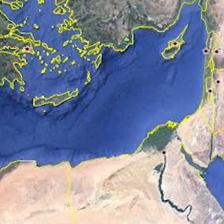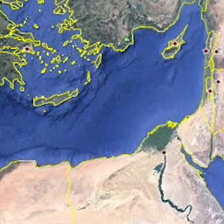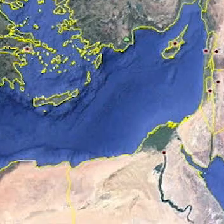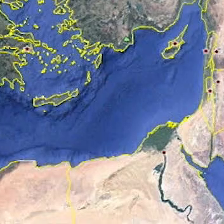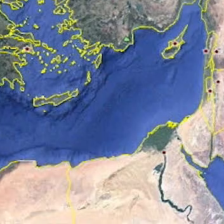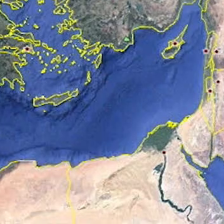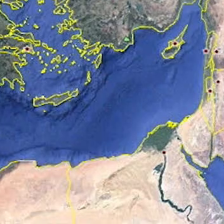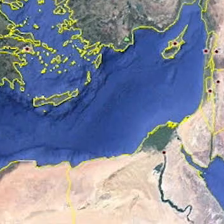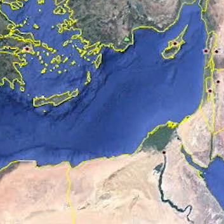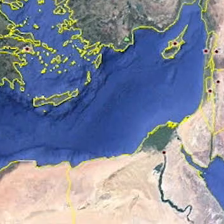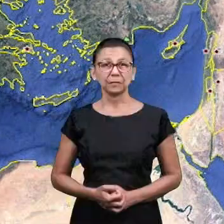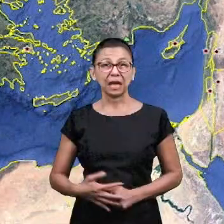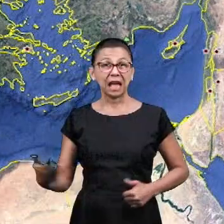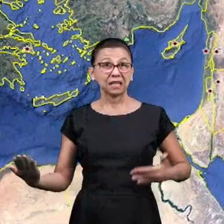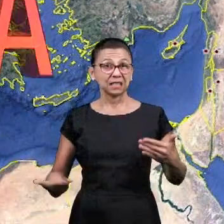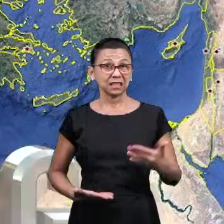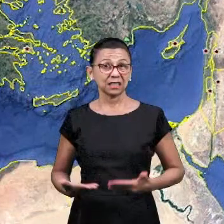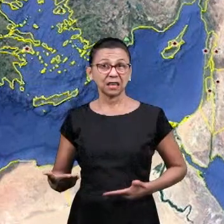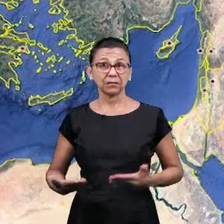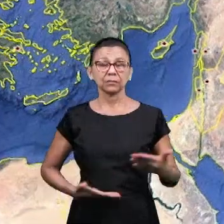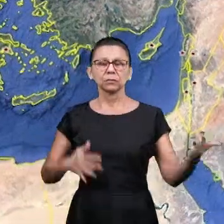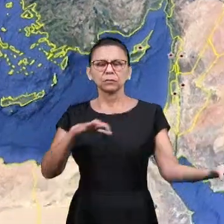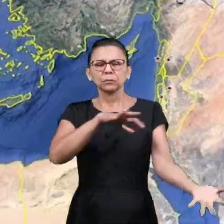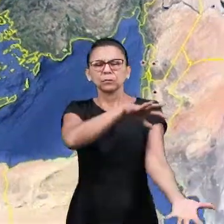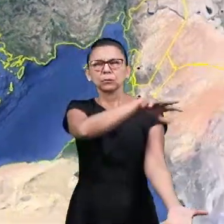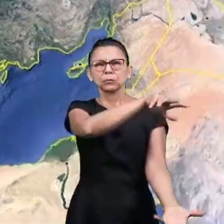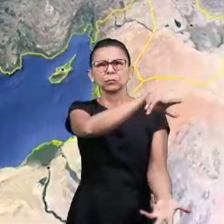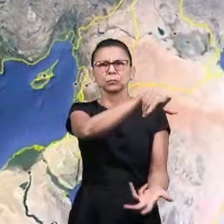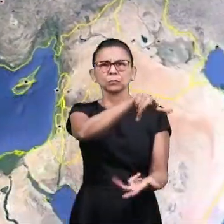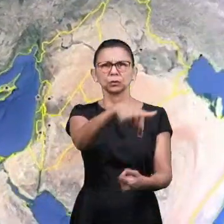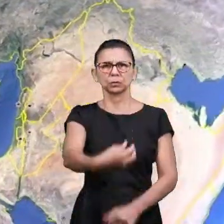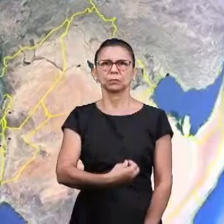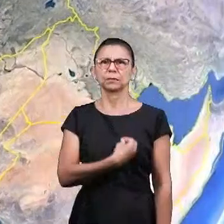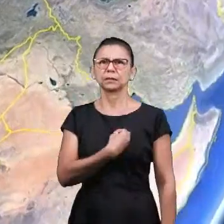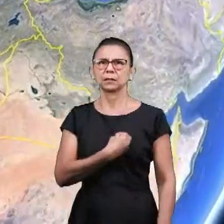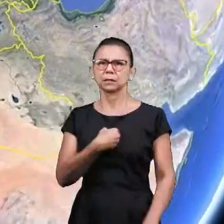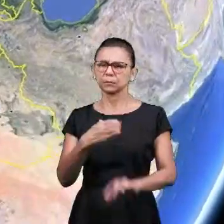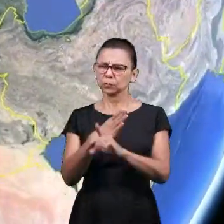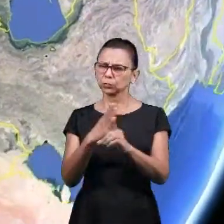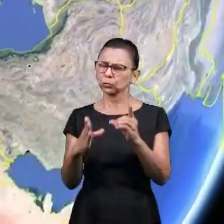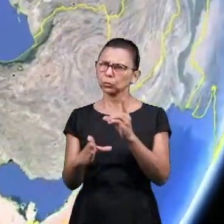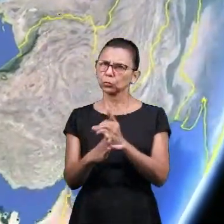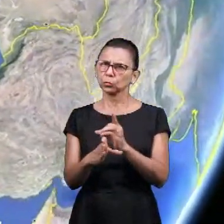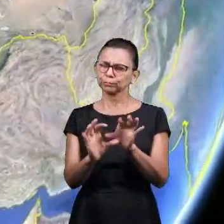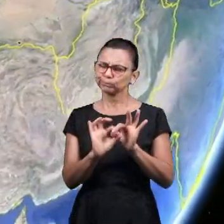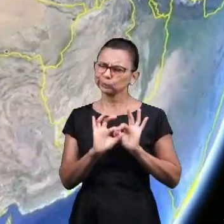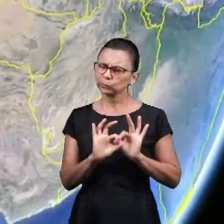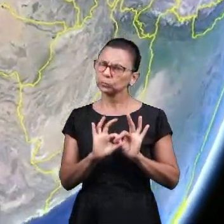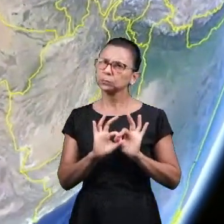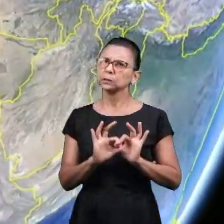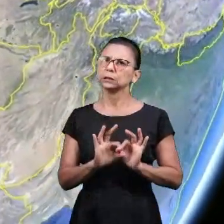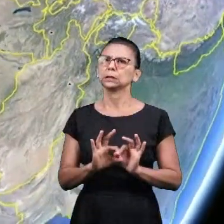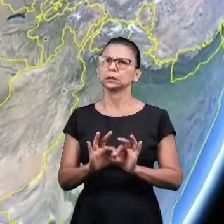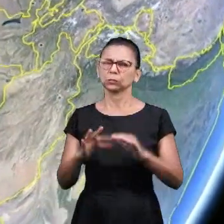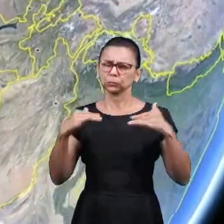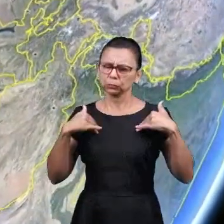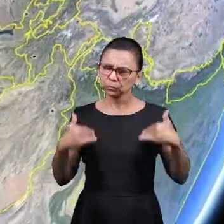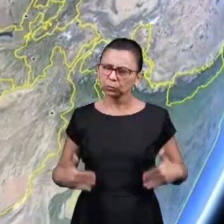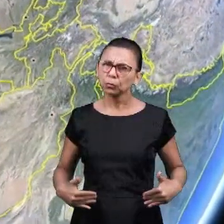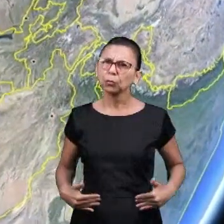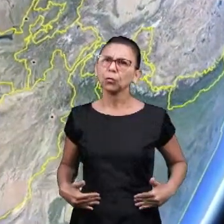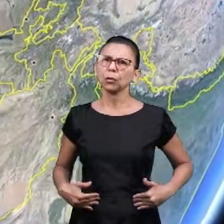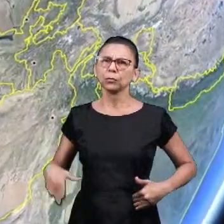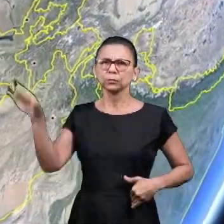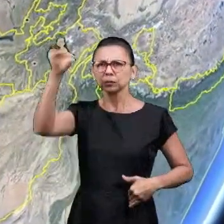Des frères et sœurs de toutes les parties du monde participent d'un même culte, ensemble, dans un même corps et dans un